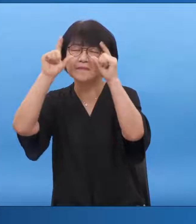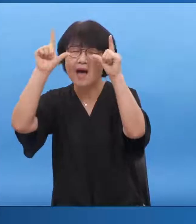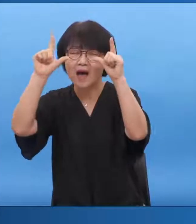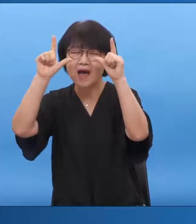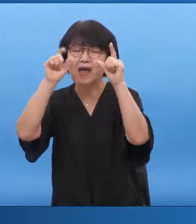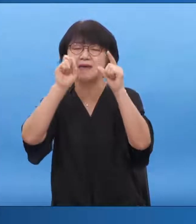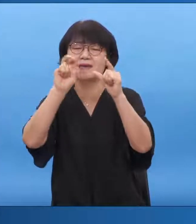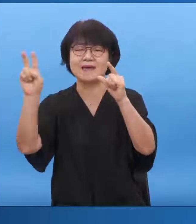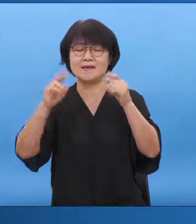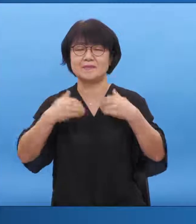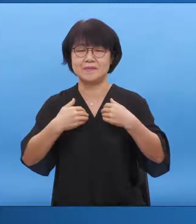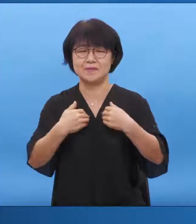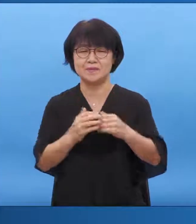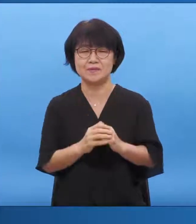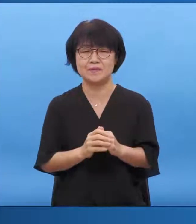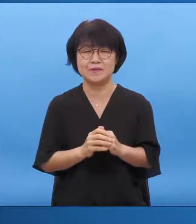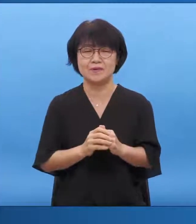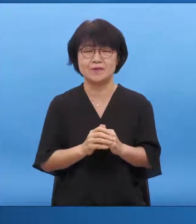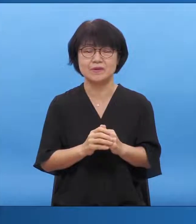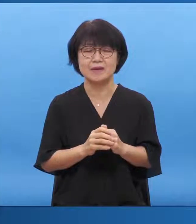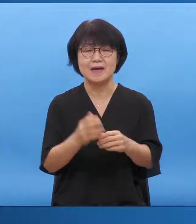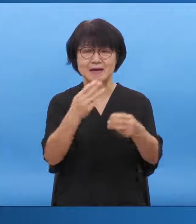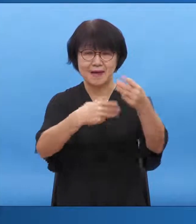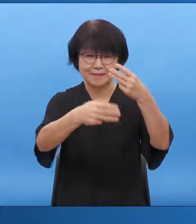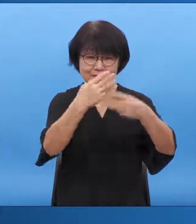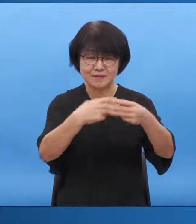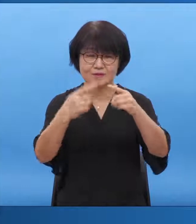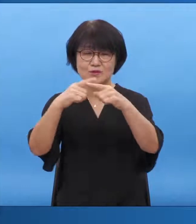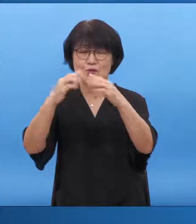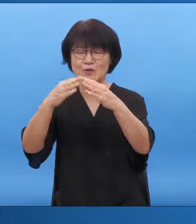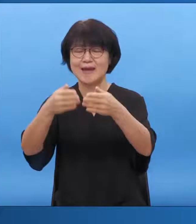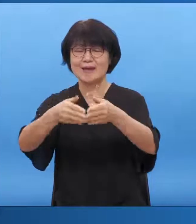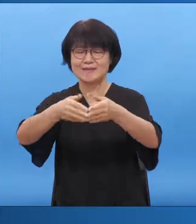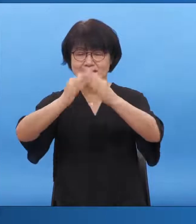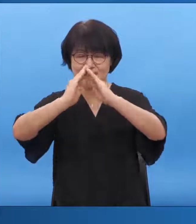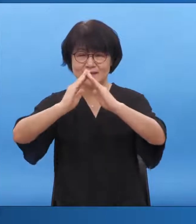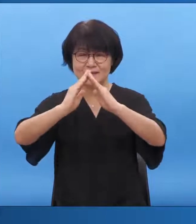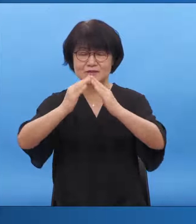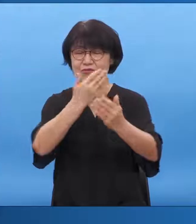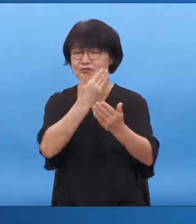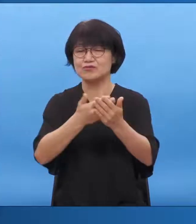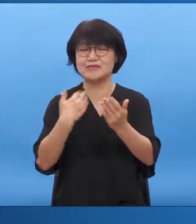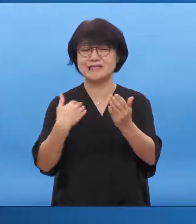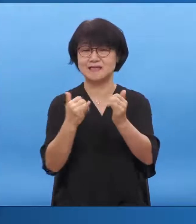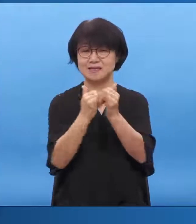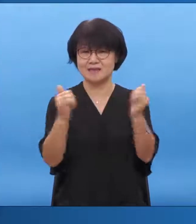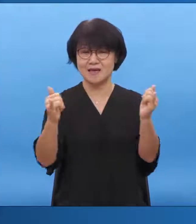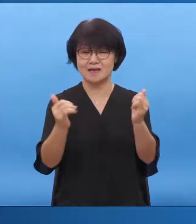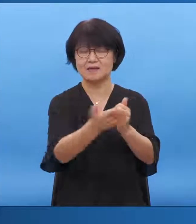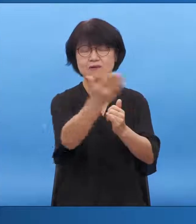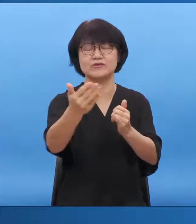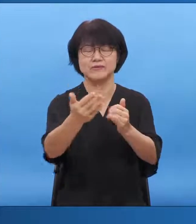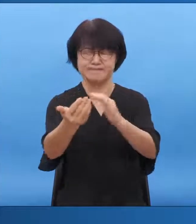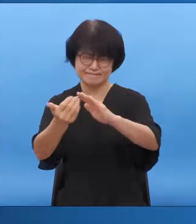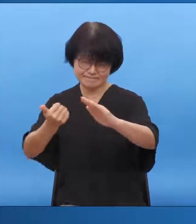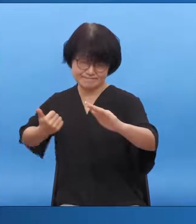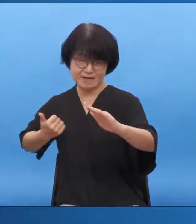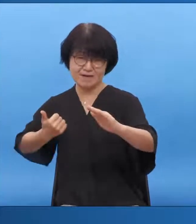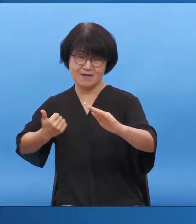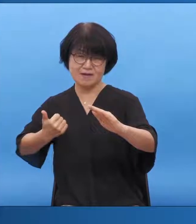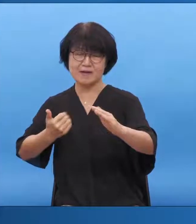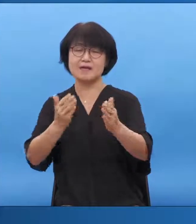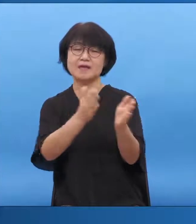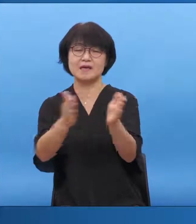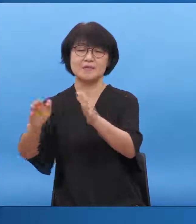시대에 렘넌트 살리는 중직자로 교회 살리는 중직자로 서기 위해서 하나님이 영원전에 예배 두셨다가 이제 나타내신 바가